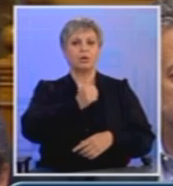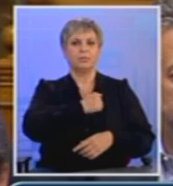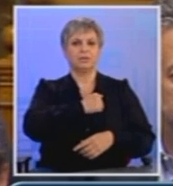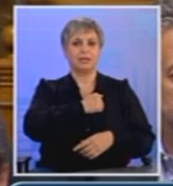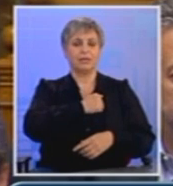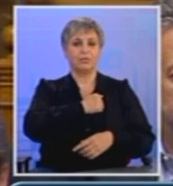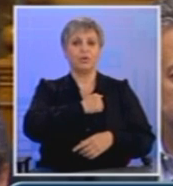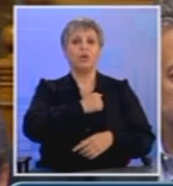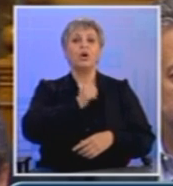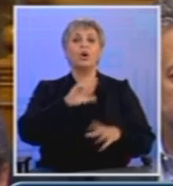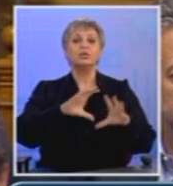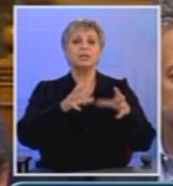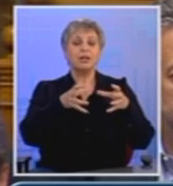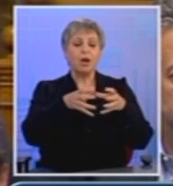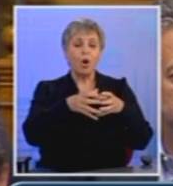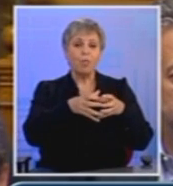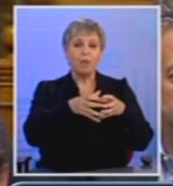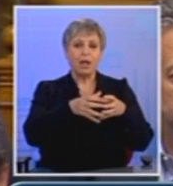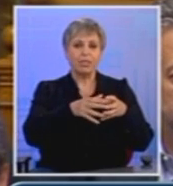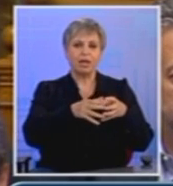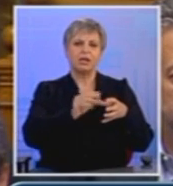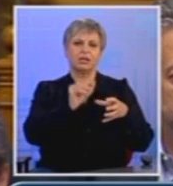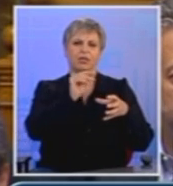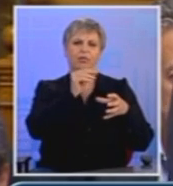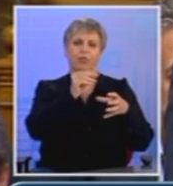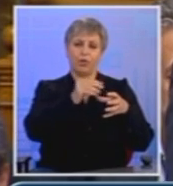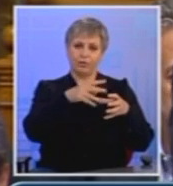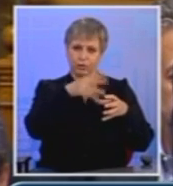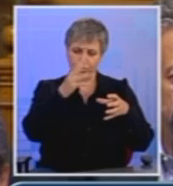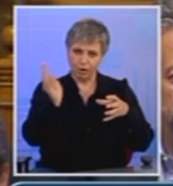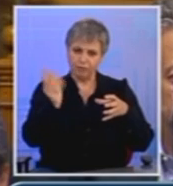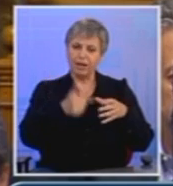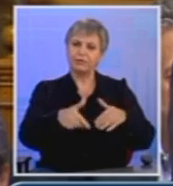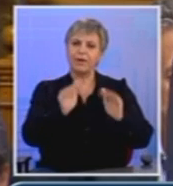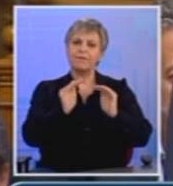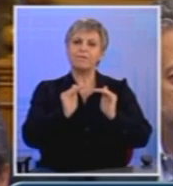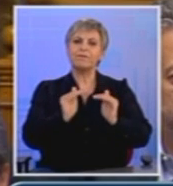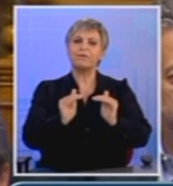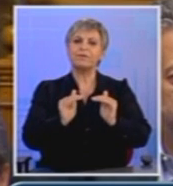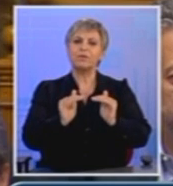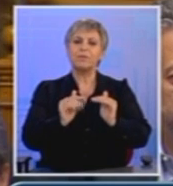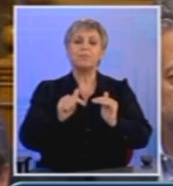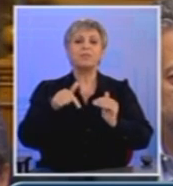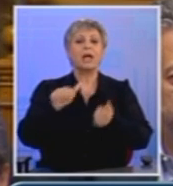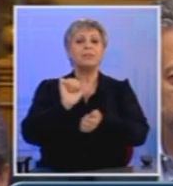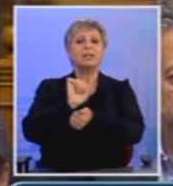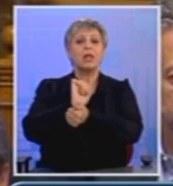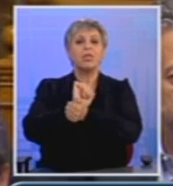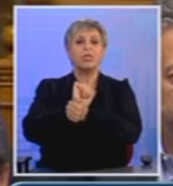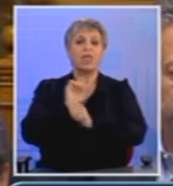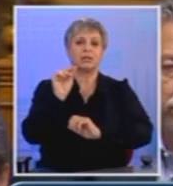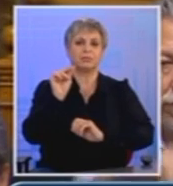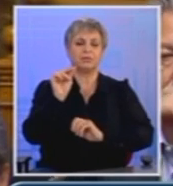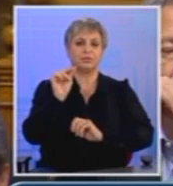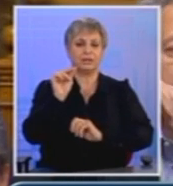κοινοβουλευτικής μας ομάδας δεν πρόκειται να κάνουμε πίσω από τη δέσμευσή μας να